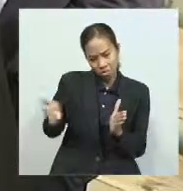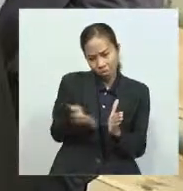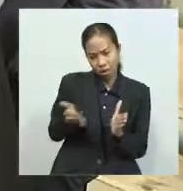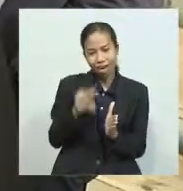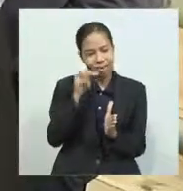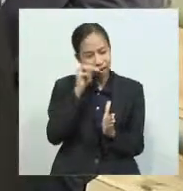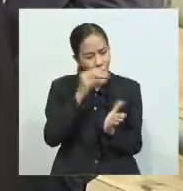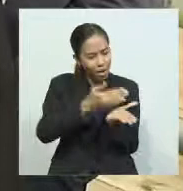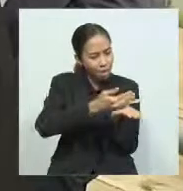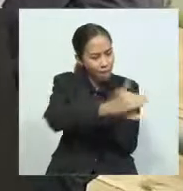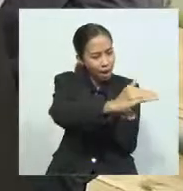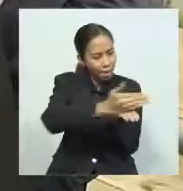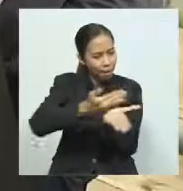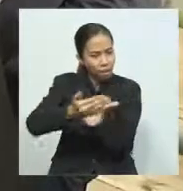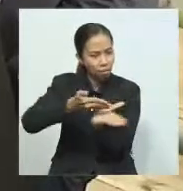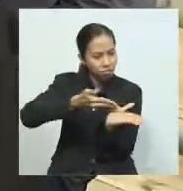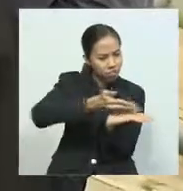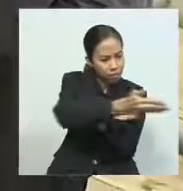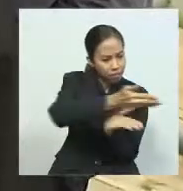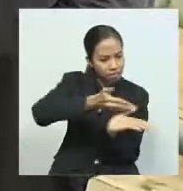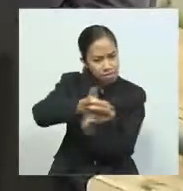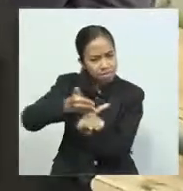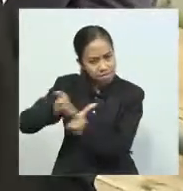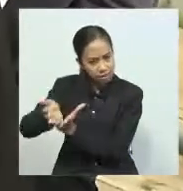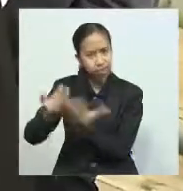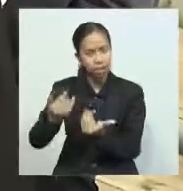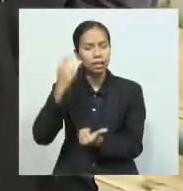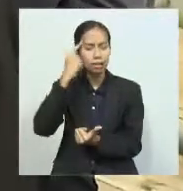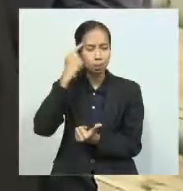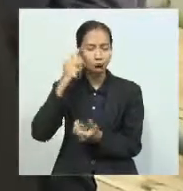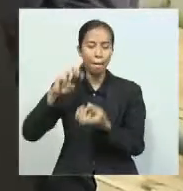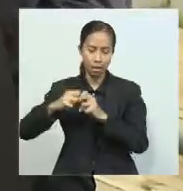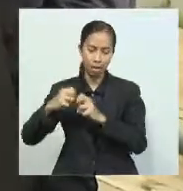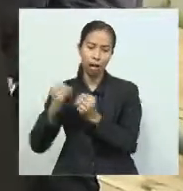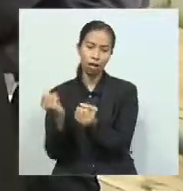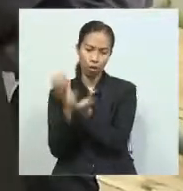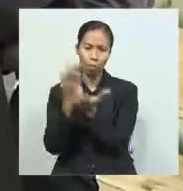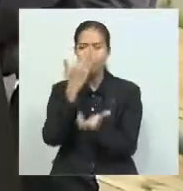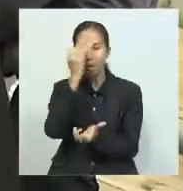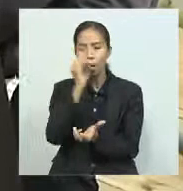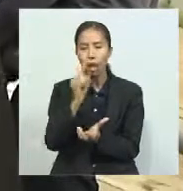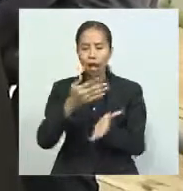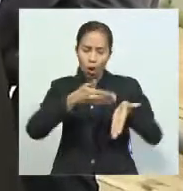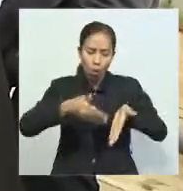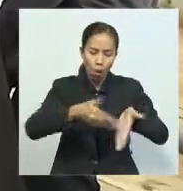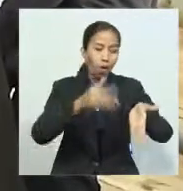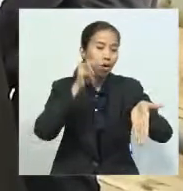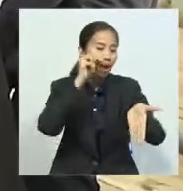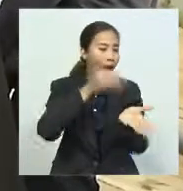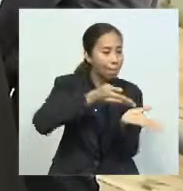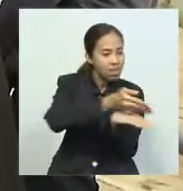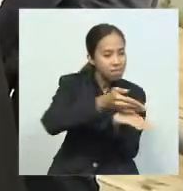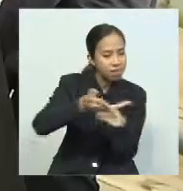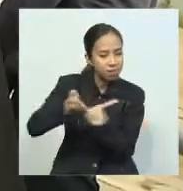ไปช่วงนั้นก็อาจจะมีปัญหานิดบ้างก็คือว่าน้ำก็จะน้อยลงในคลองส่งน้ำทำให้ที่จะไหลเข้